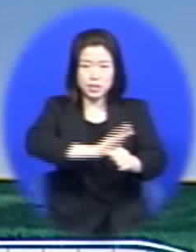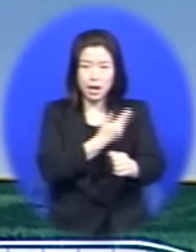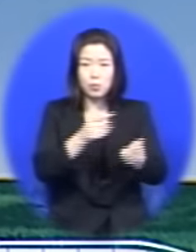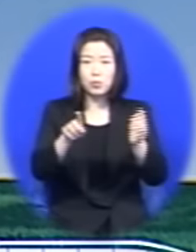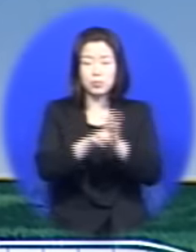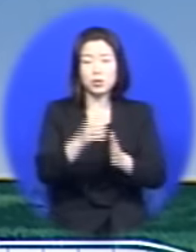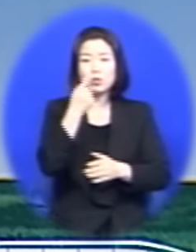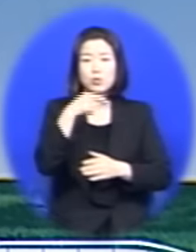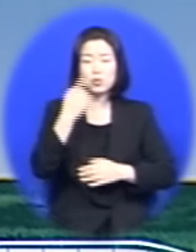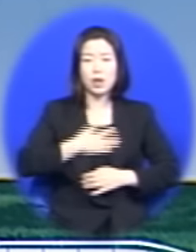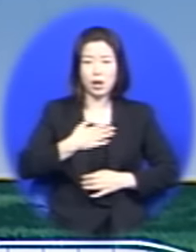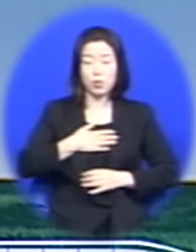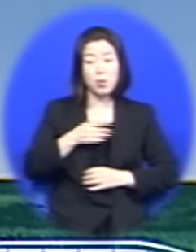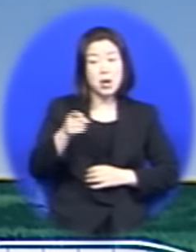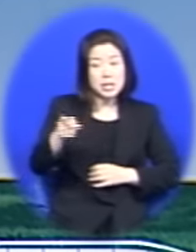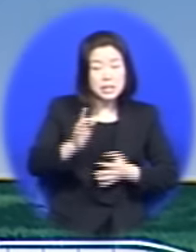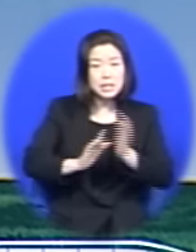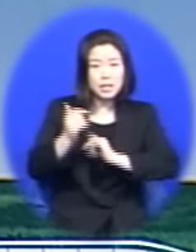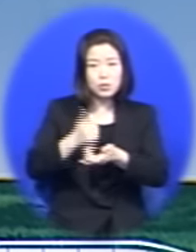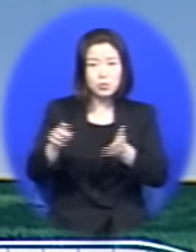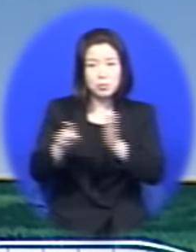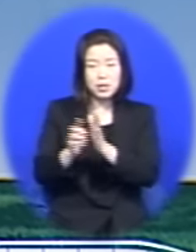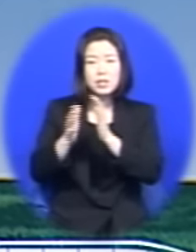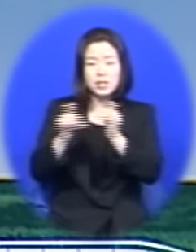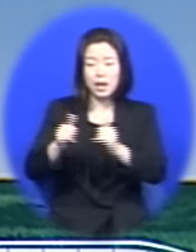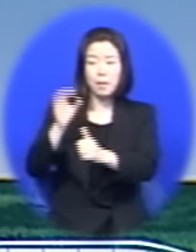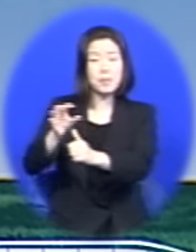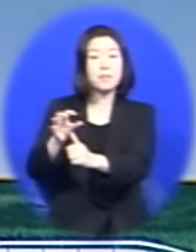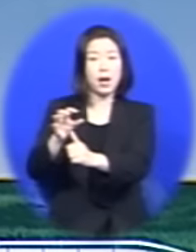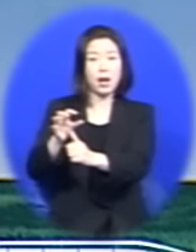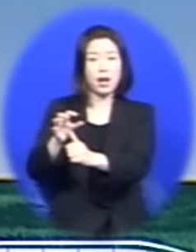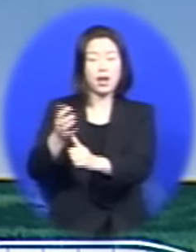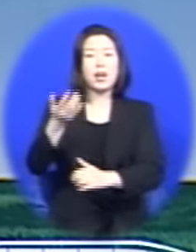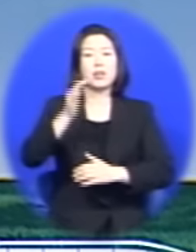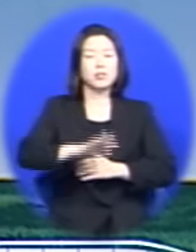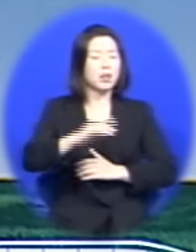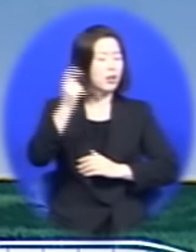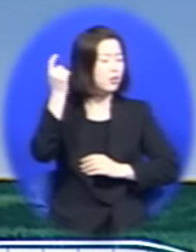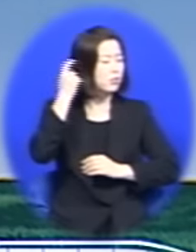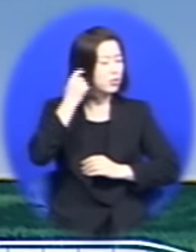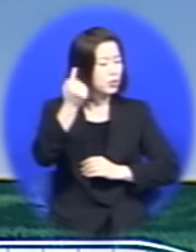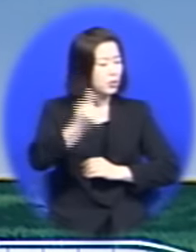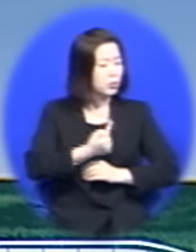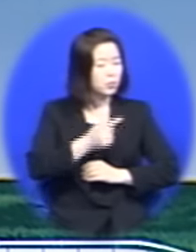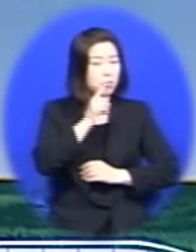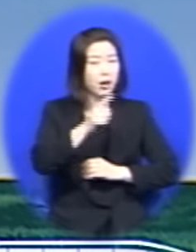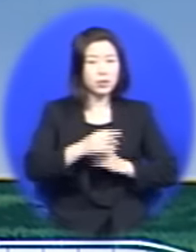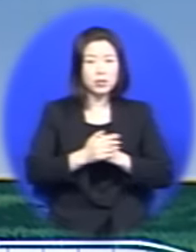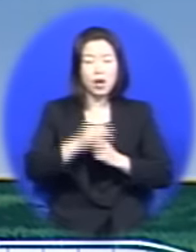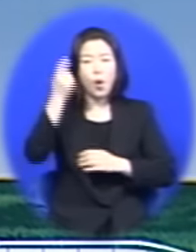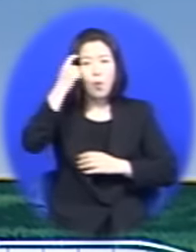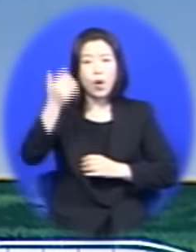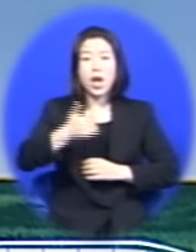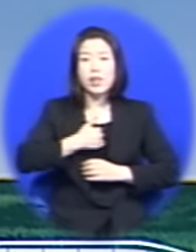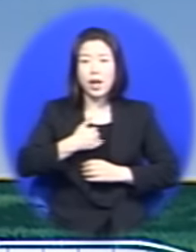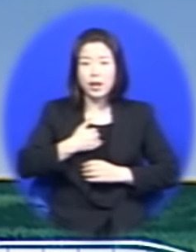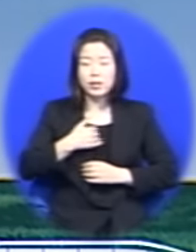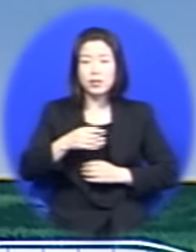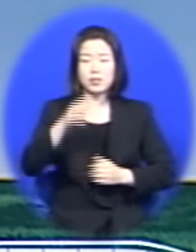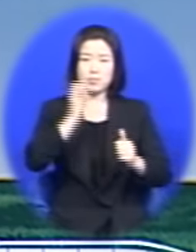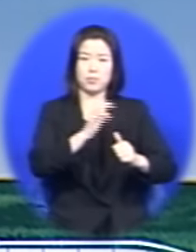알고 그 예수 믿는 사람을 핍박했던 거예요. 그런데 들려오기는 왜 나를